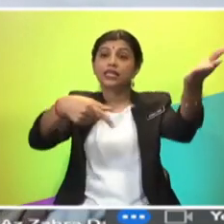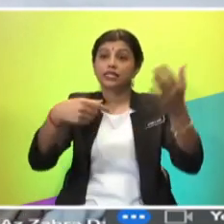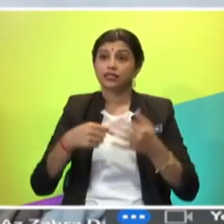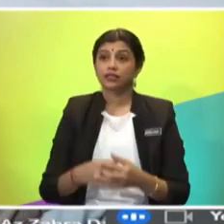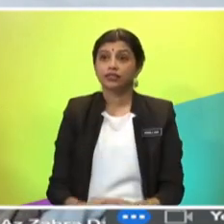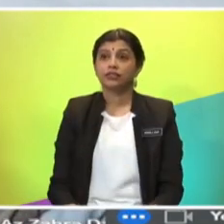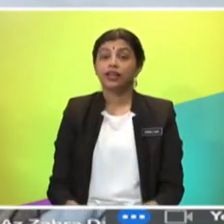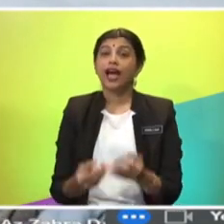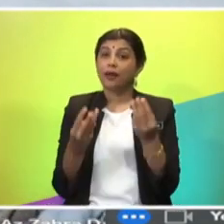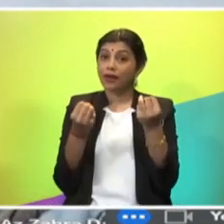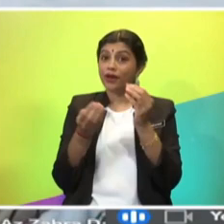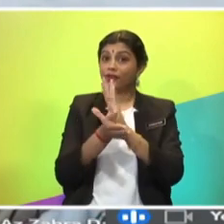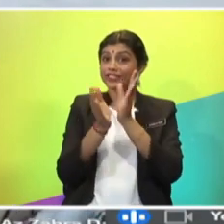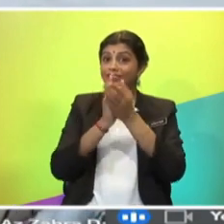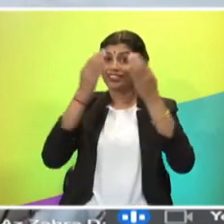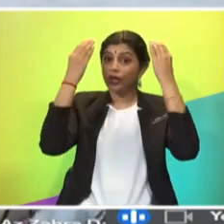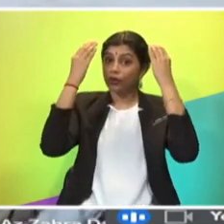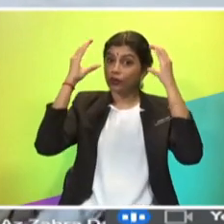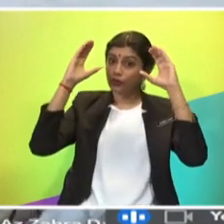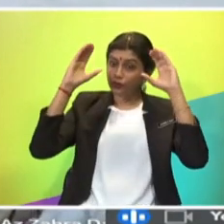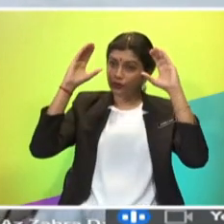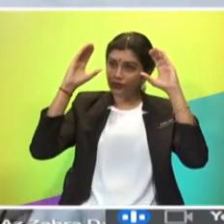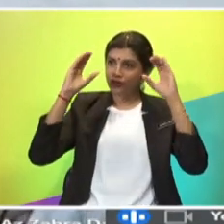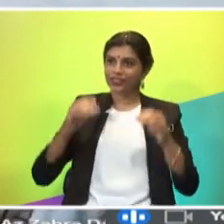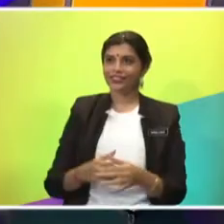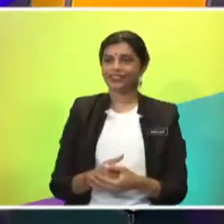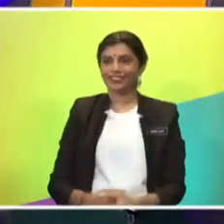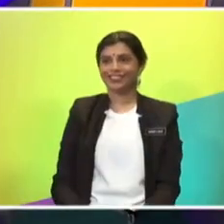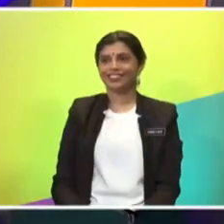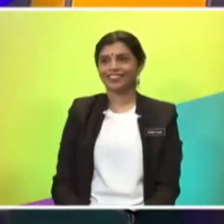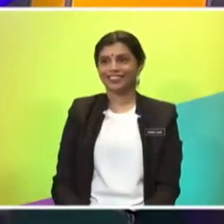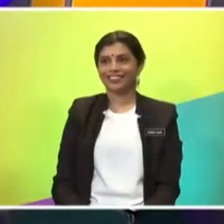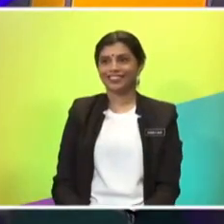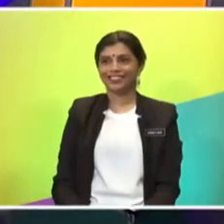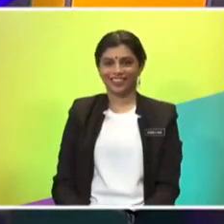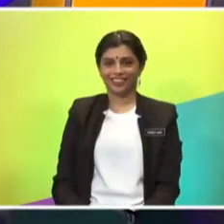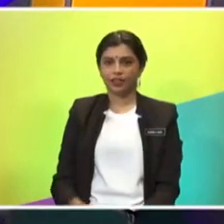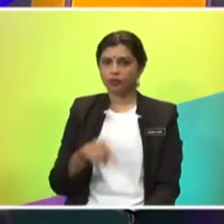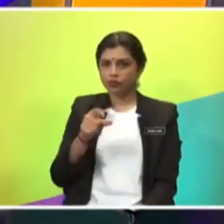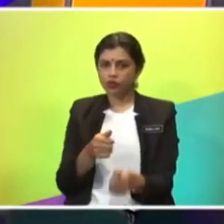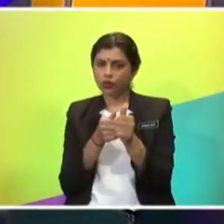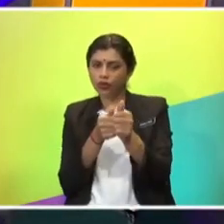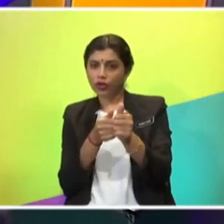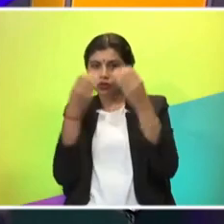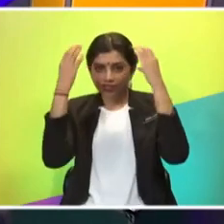Jadi guru. Jadi guru. Ini mesti terinspirasi dengan cikgu sendiri kan?